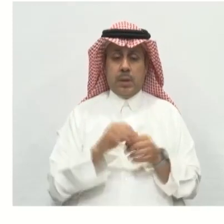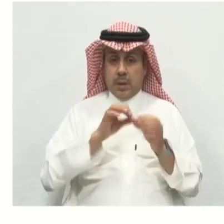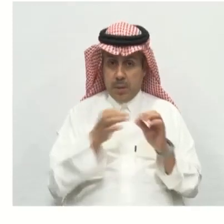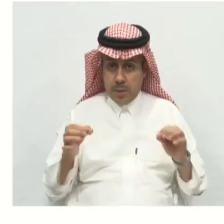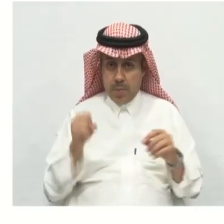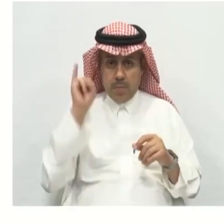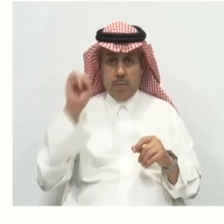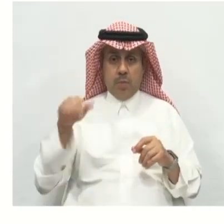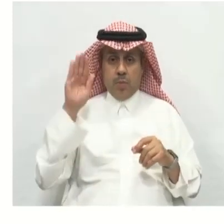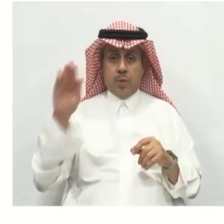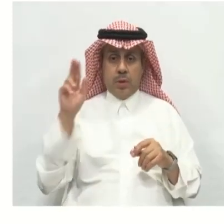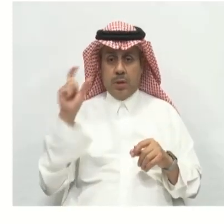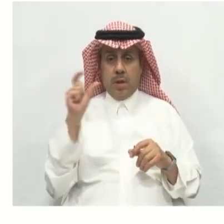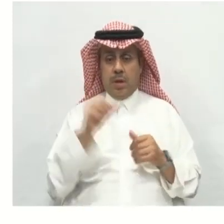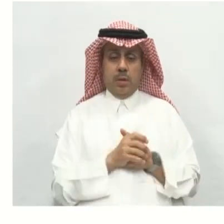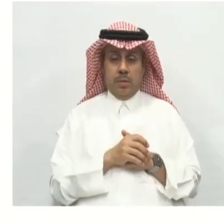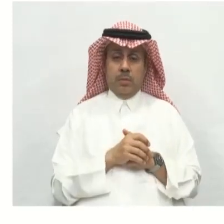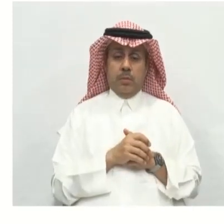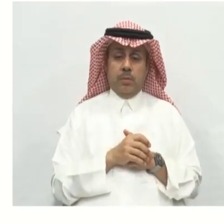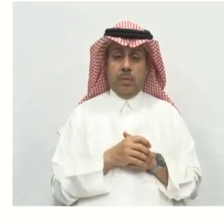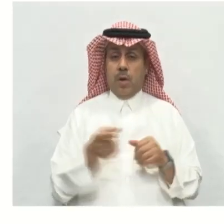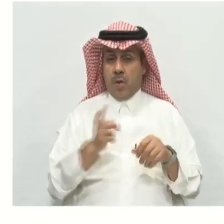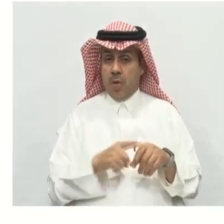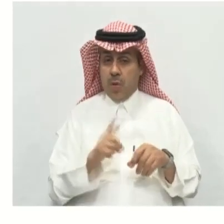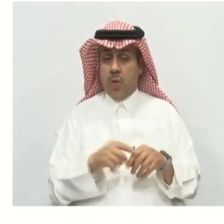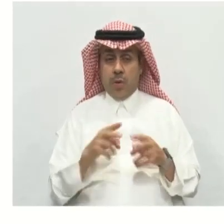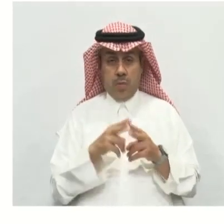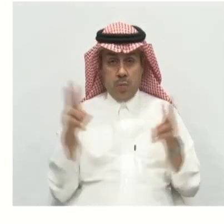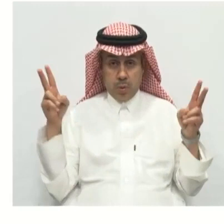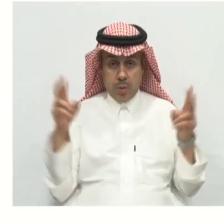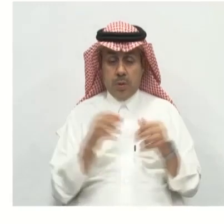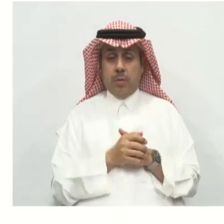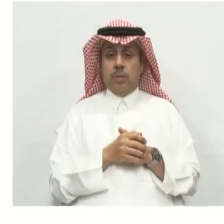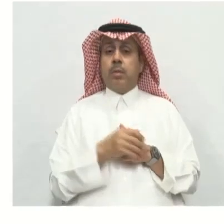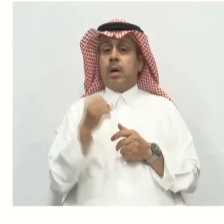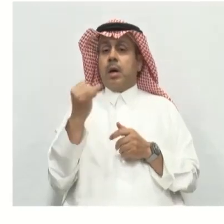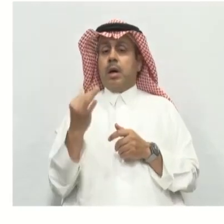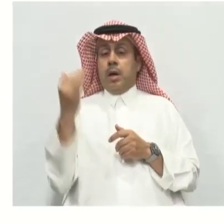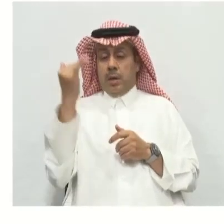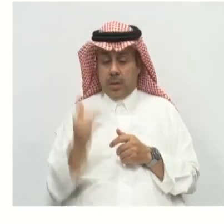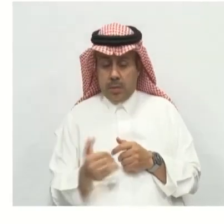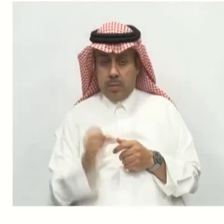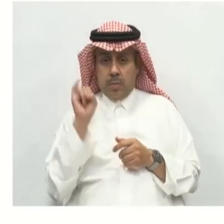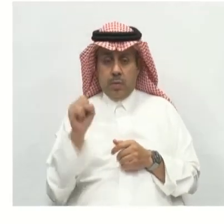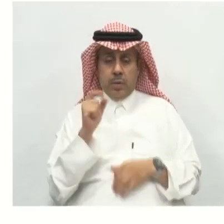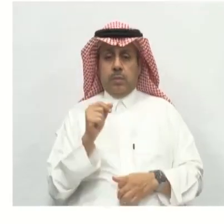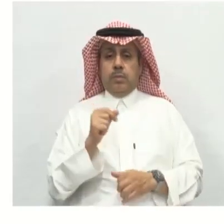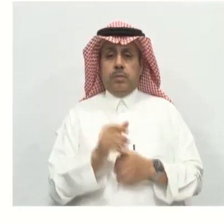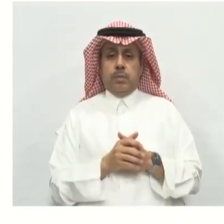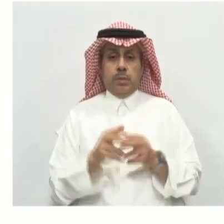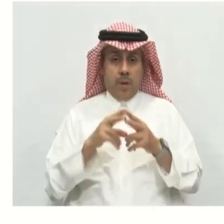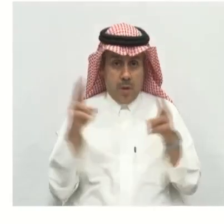بالمستند اذا عدد تكرار المصطلح عدد مرات ظهور المصطلح في المستند على عدد كلمات المستند كم مره ظهر